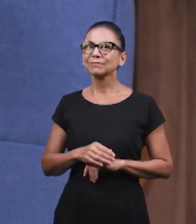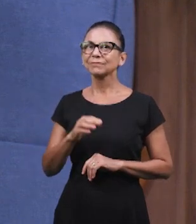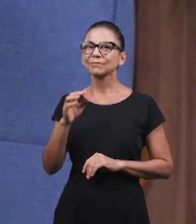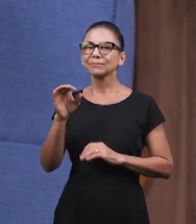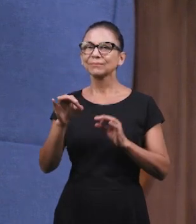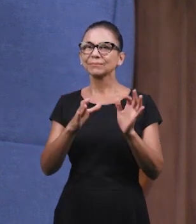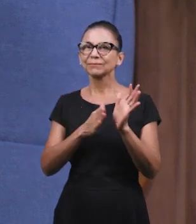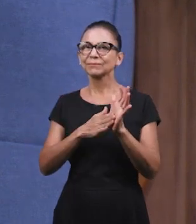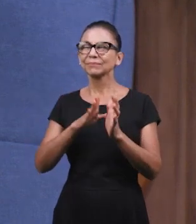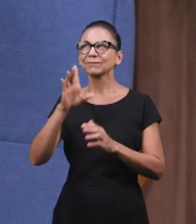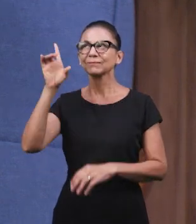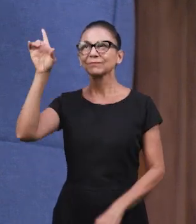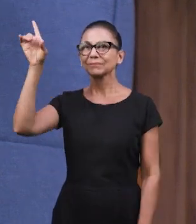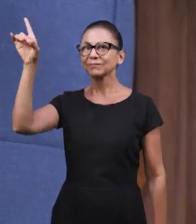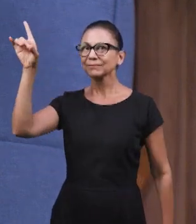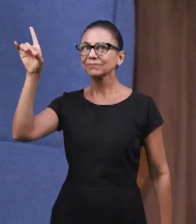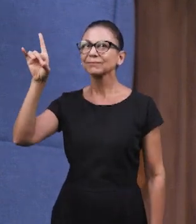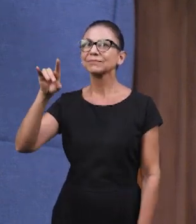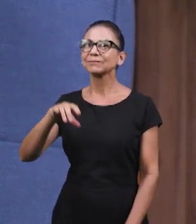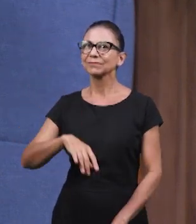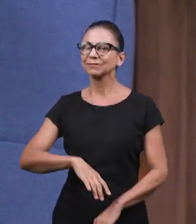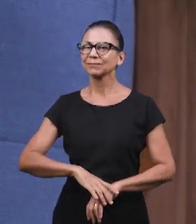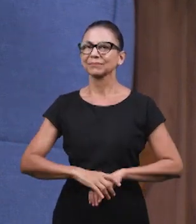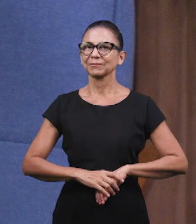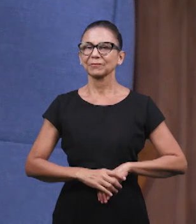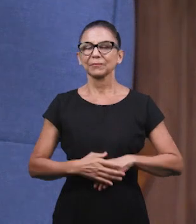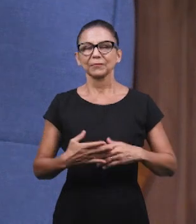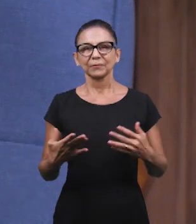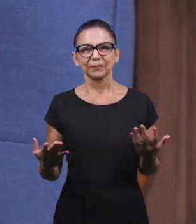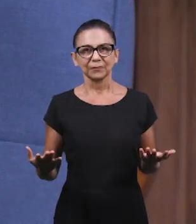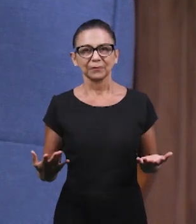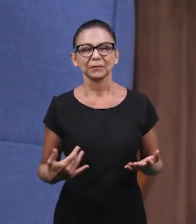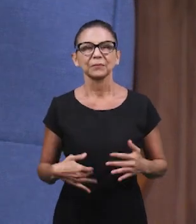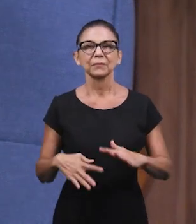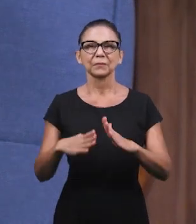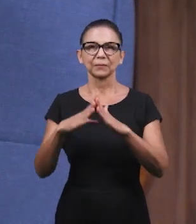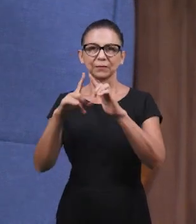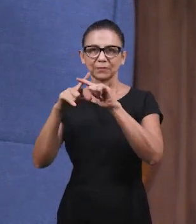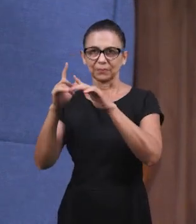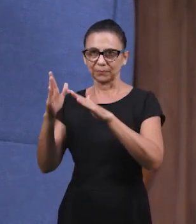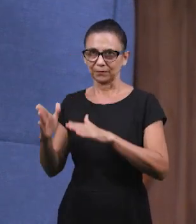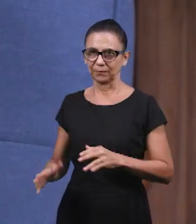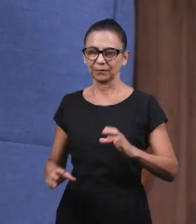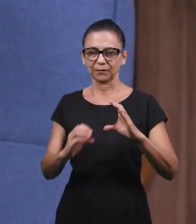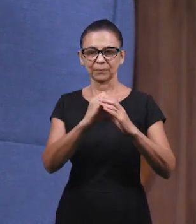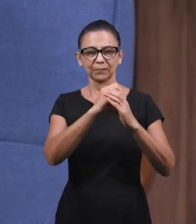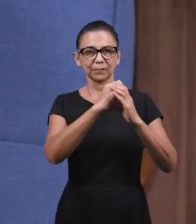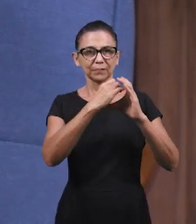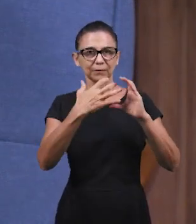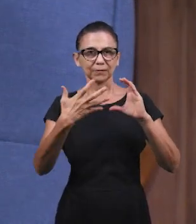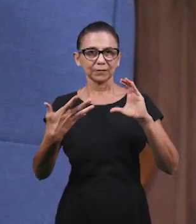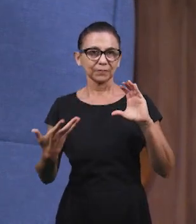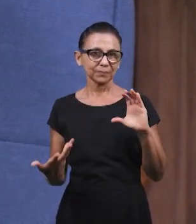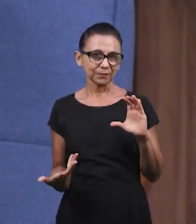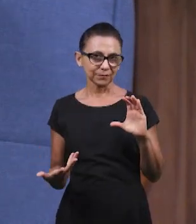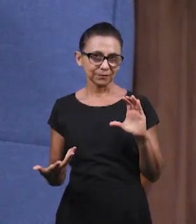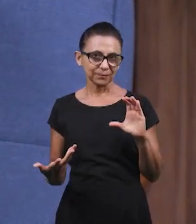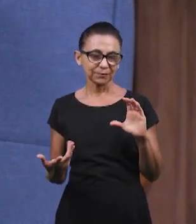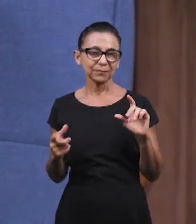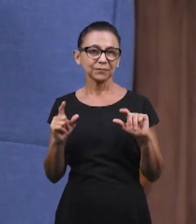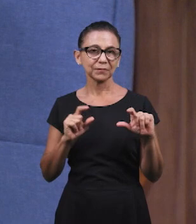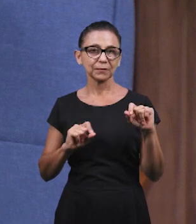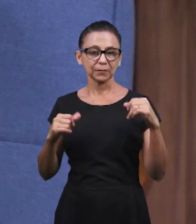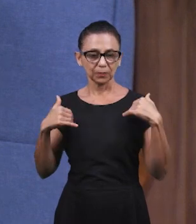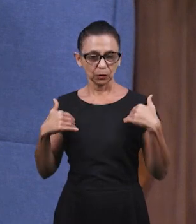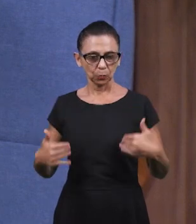de l'œuvre de Dieu, de l'Église fidèle, c'est l'Église comme un corps. L'Église, le corps de Christ.